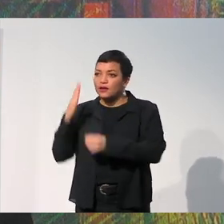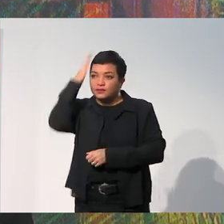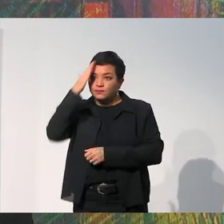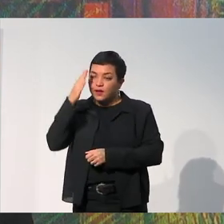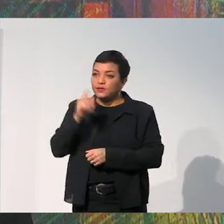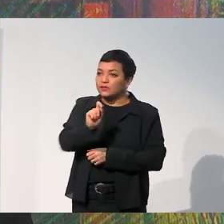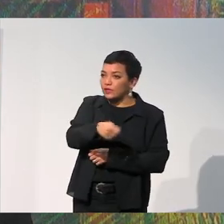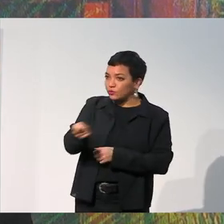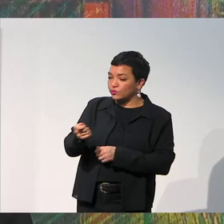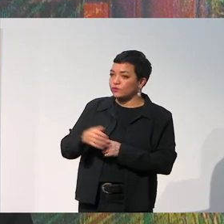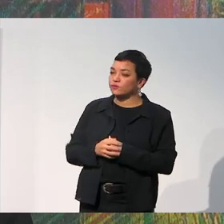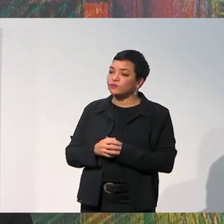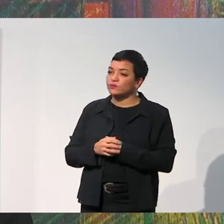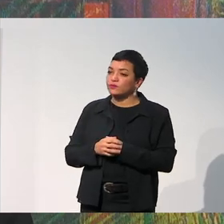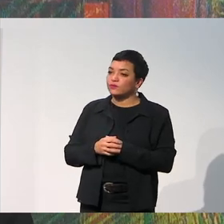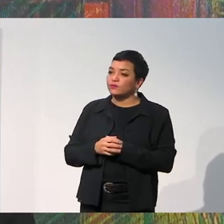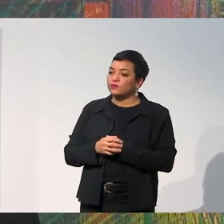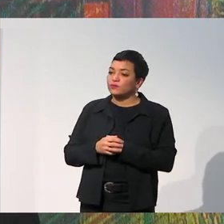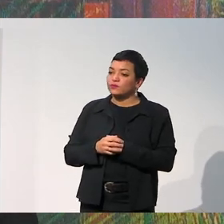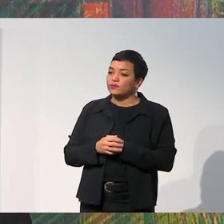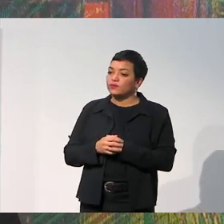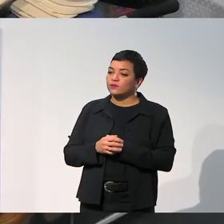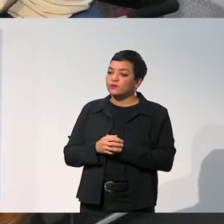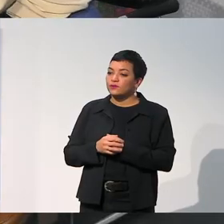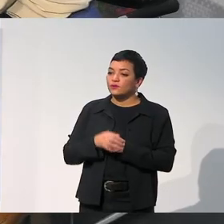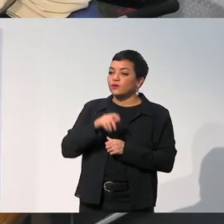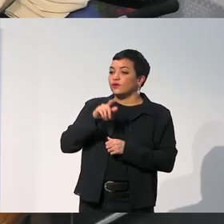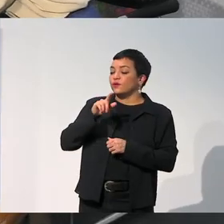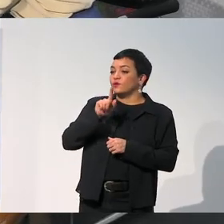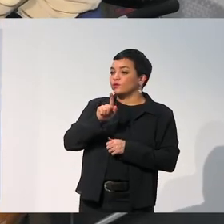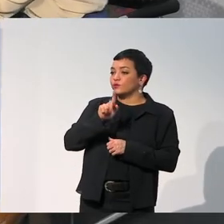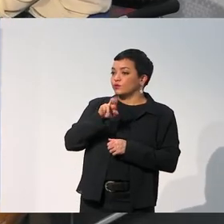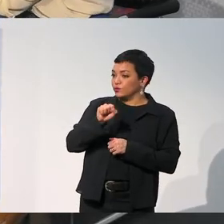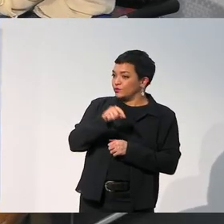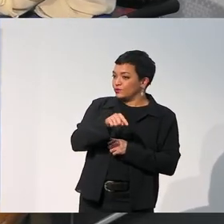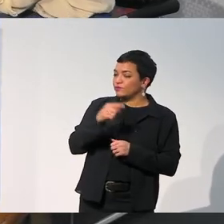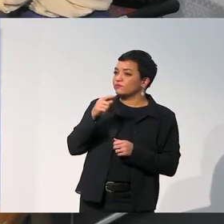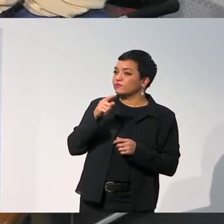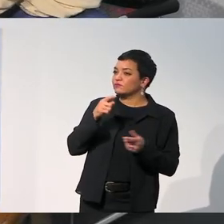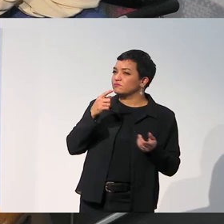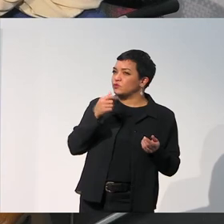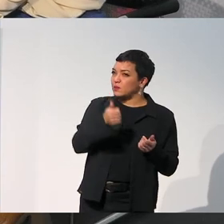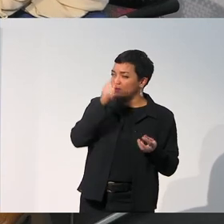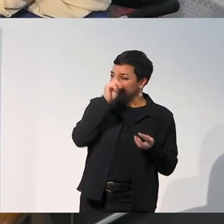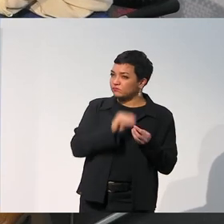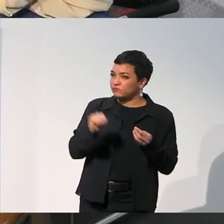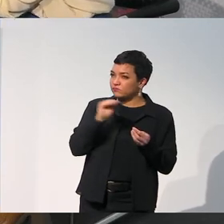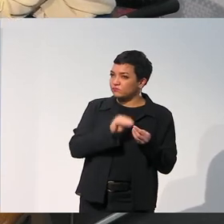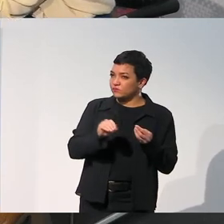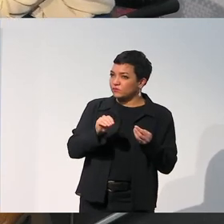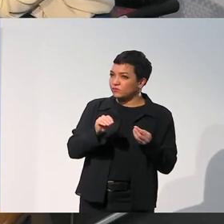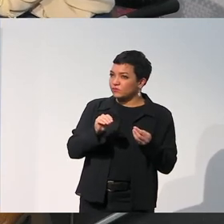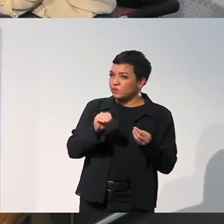animale-nature. Il y a une des questions que se pose Gus, que j'ai envie de vous poser. Il se dit à un moment donné, pourquoi